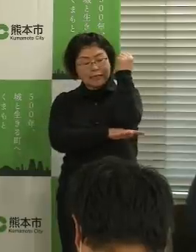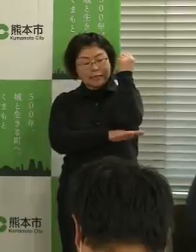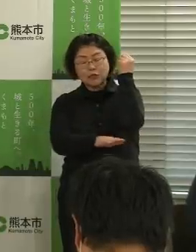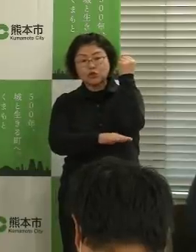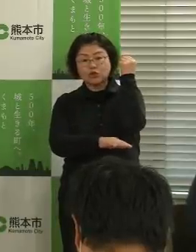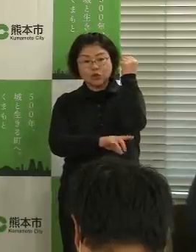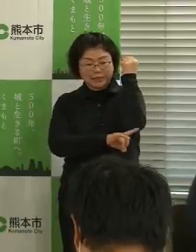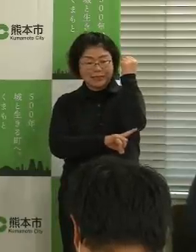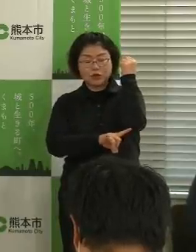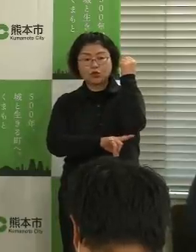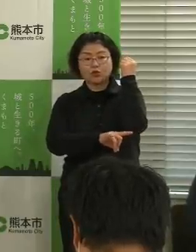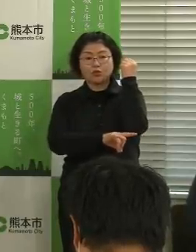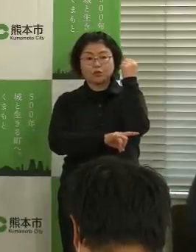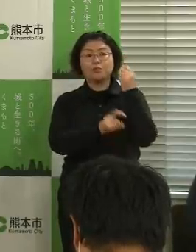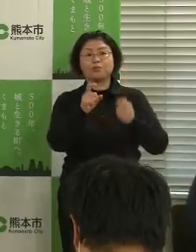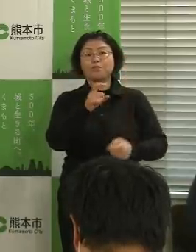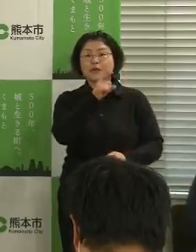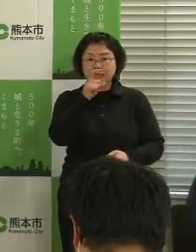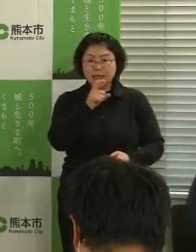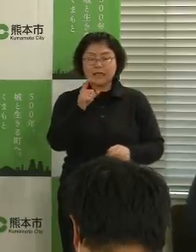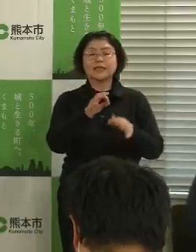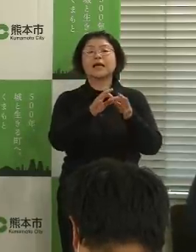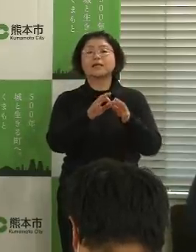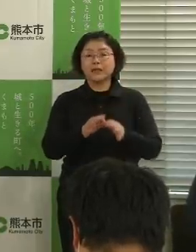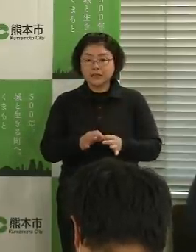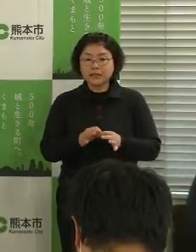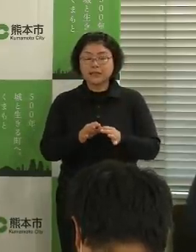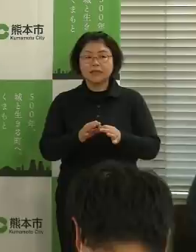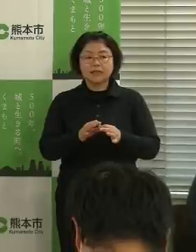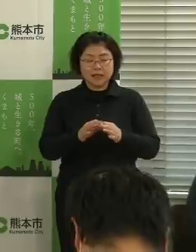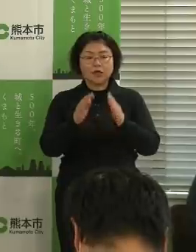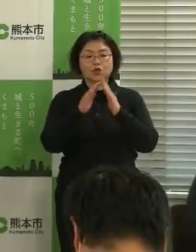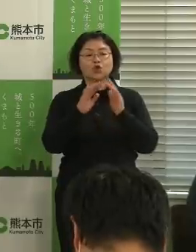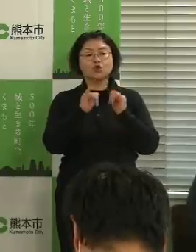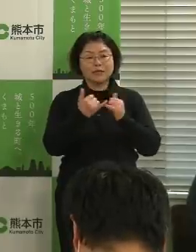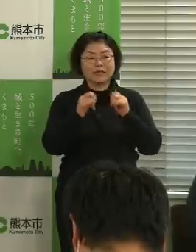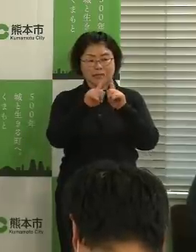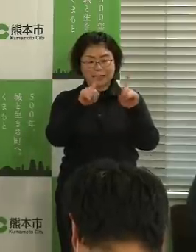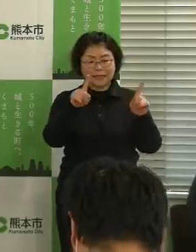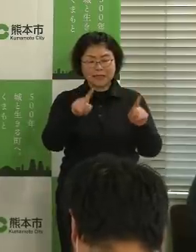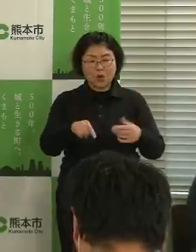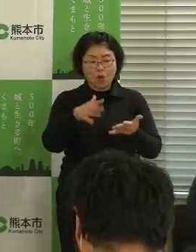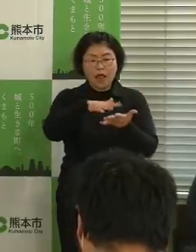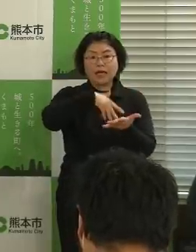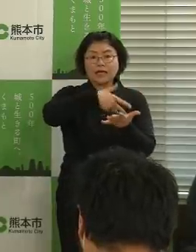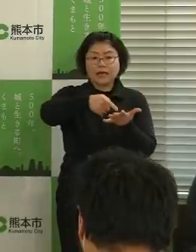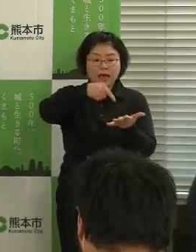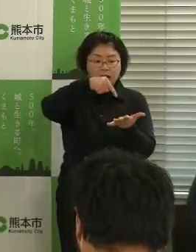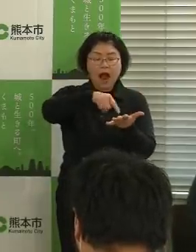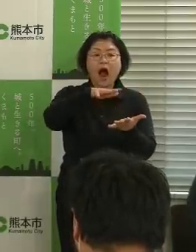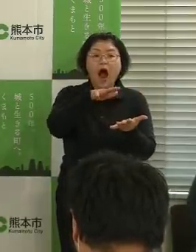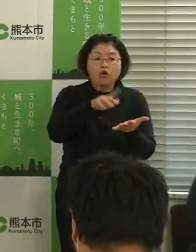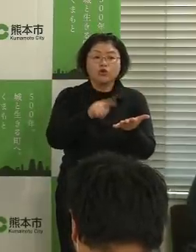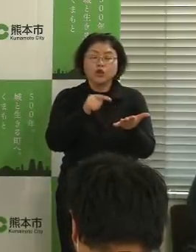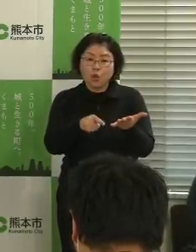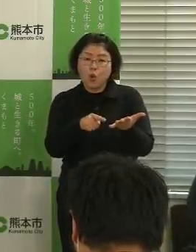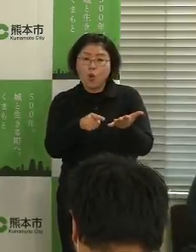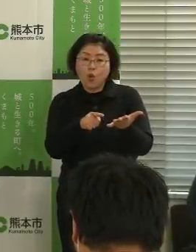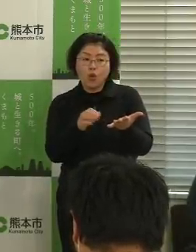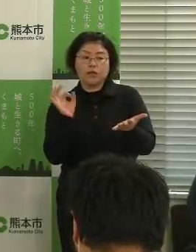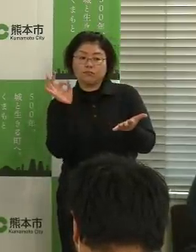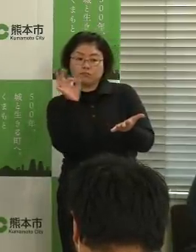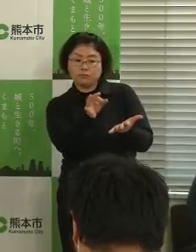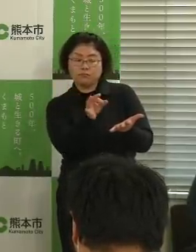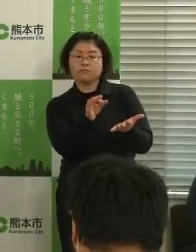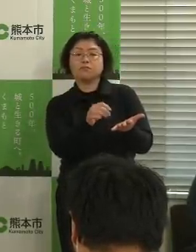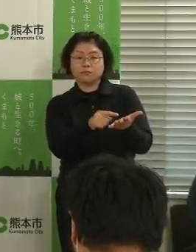住民基本台帳に記載されている方ということになりますが、この前後やっぱりあのどうしても時間が、その移動であるとかいろいろなことでですね、時